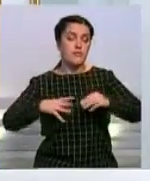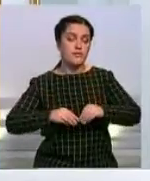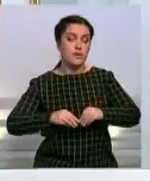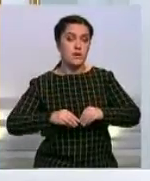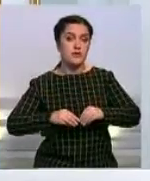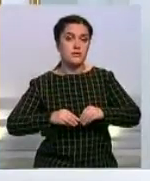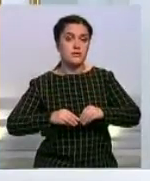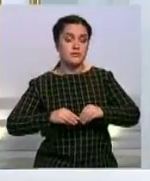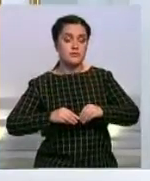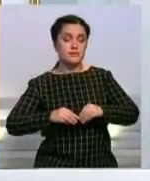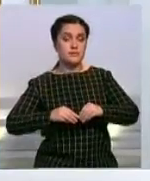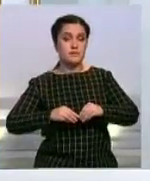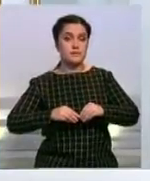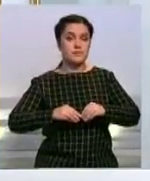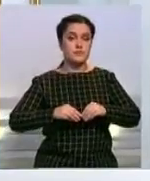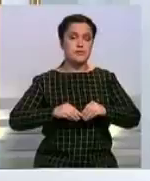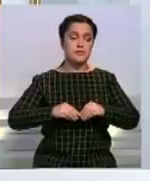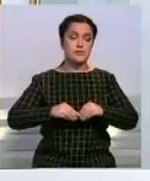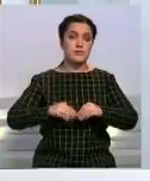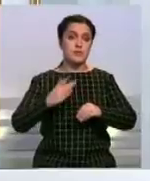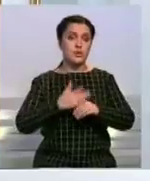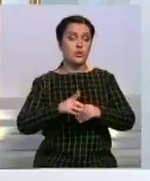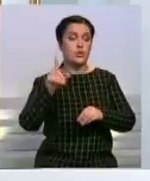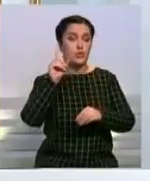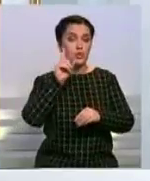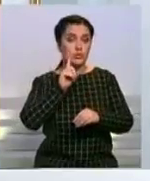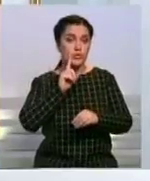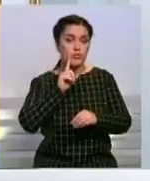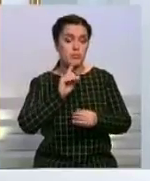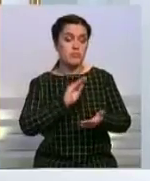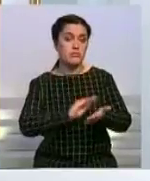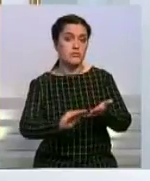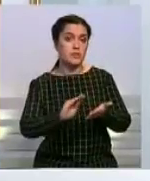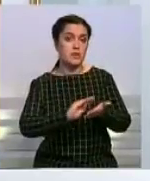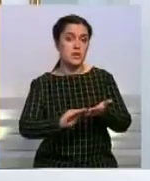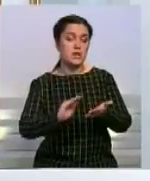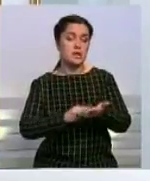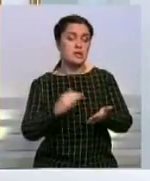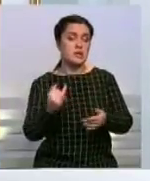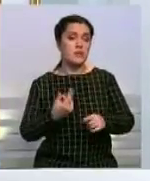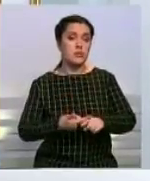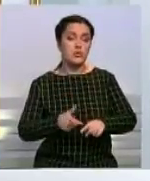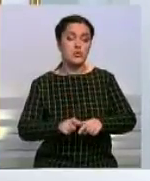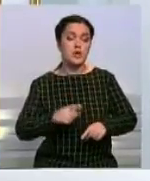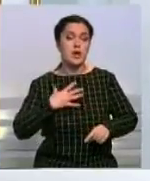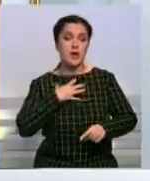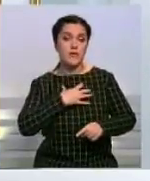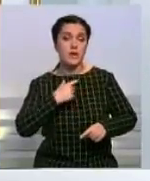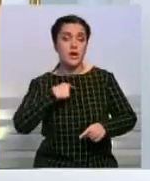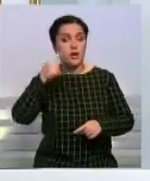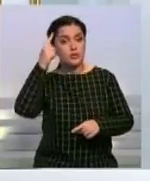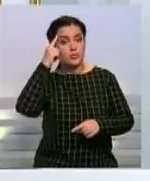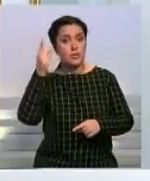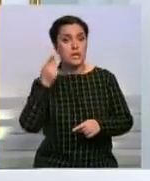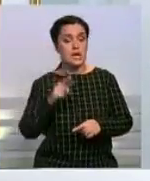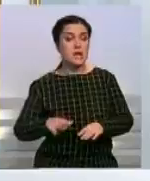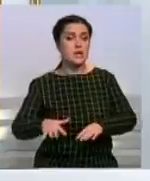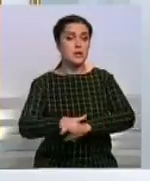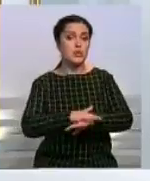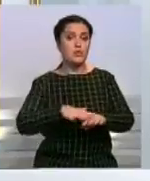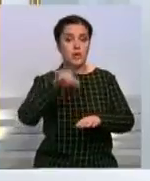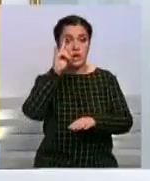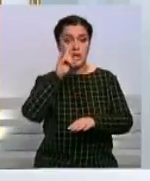таком доступном изложении это очень важно я думаю для народа казахстана